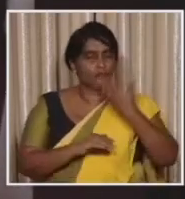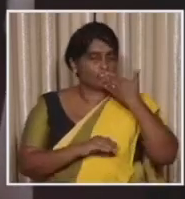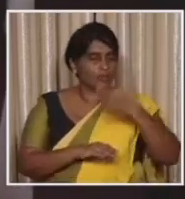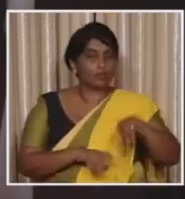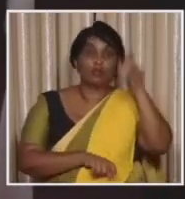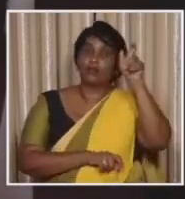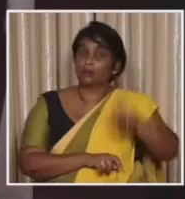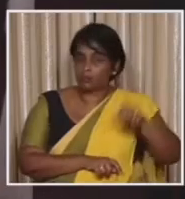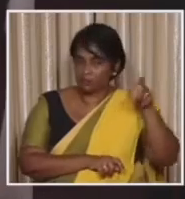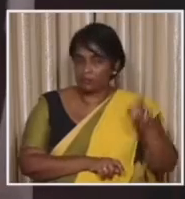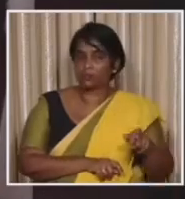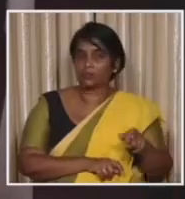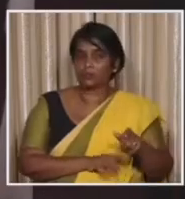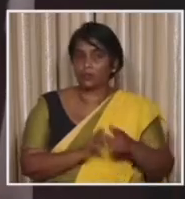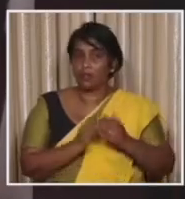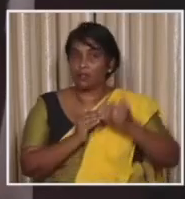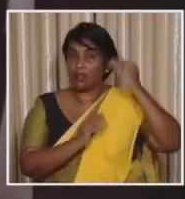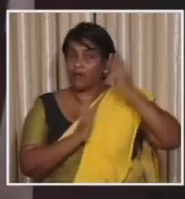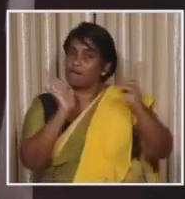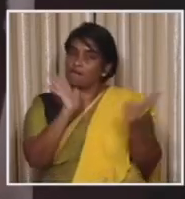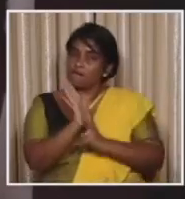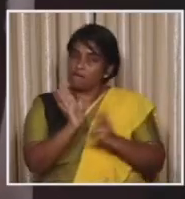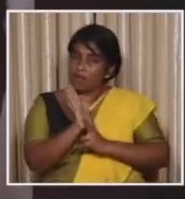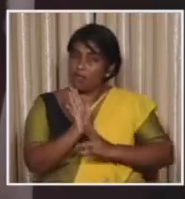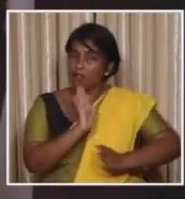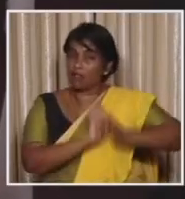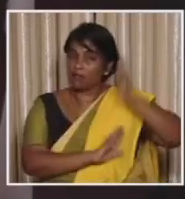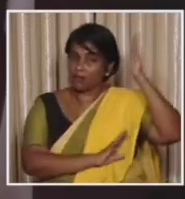දින පුද්ගලයාට ඈත පිට ගම්මානයේ ඉඳගෙන